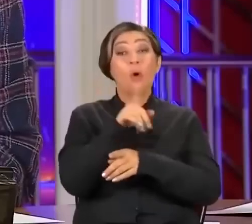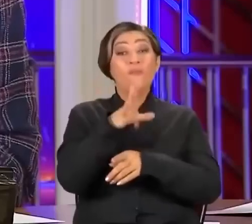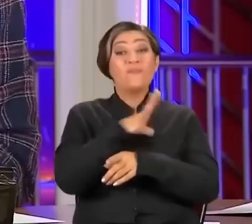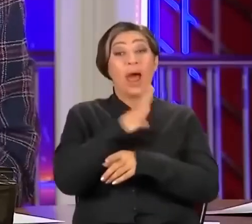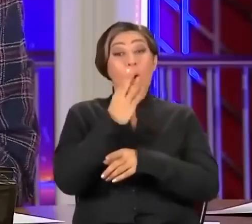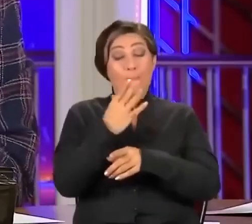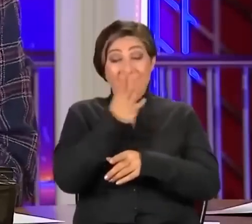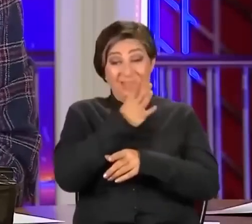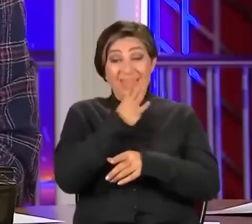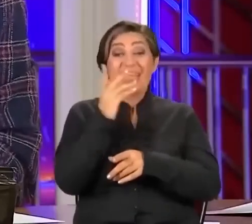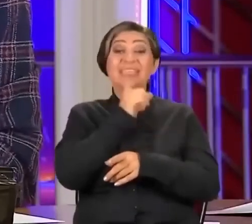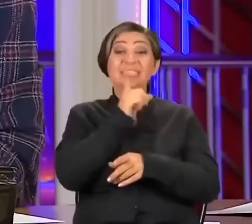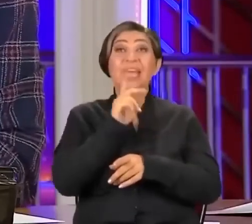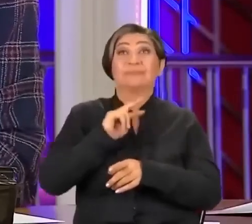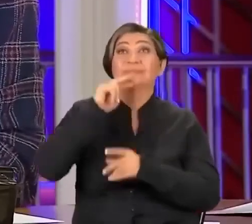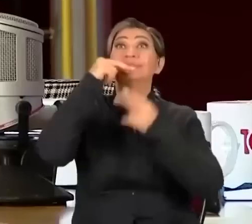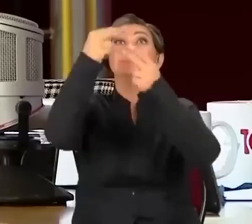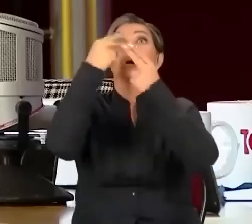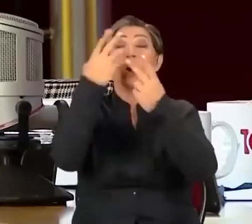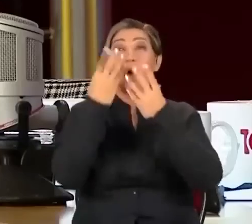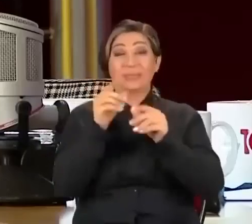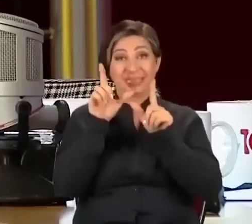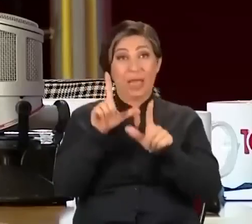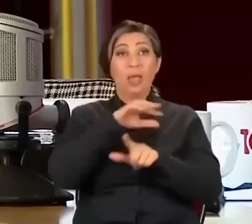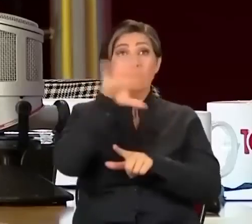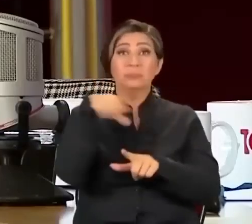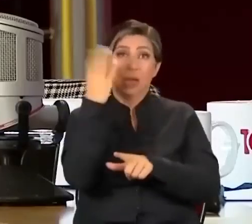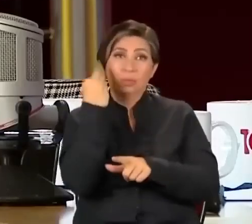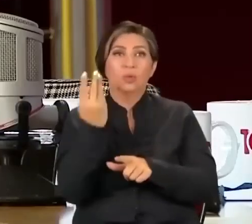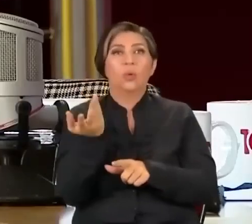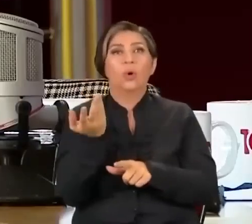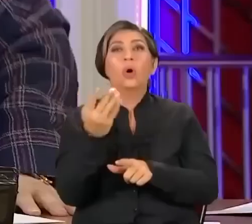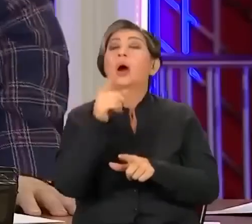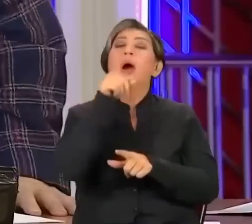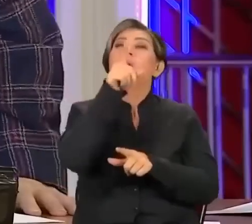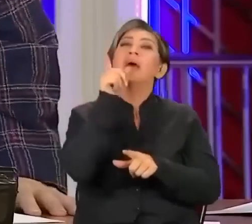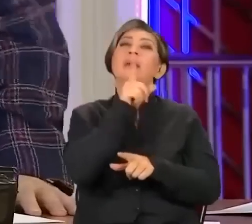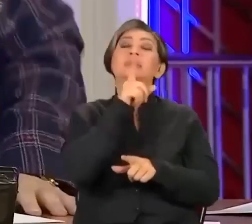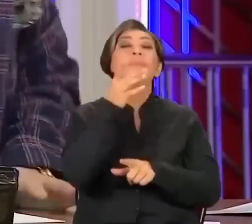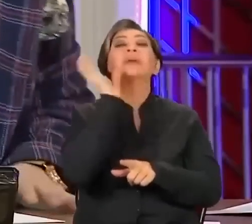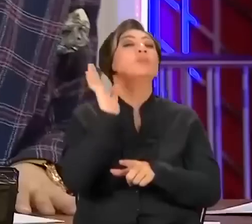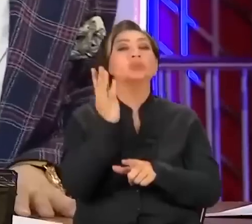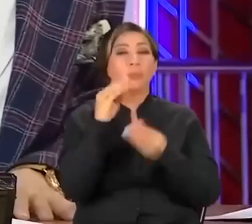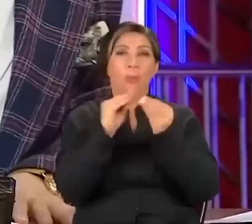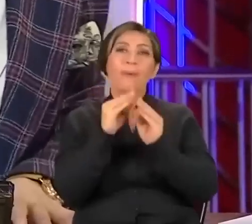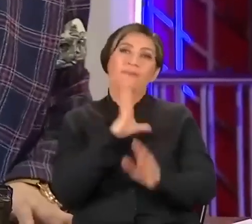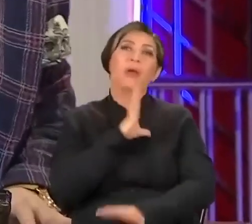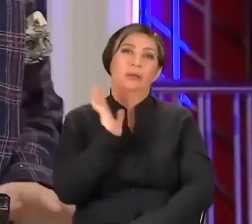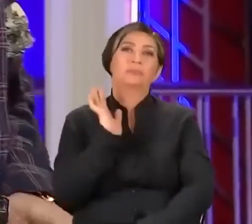var olan İngilizceyi karşı tarafa iletebilmek gerekiyor. Hepsi karşı de taraf anlıyor ama. Anlıyor. Karşı taraf İngilizce bilmiyorsa sorun